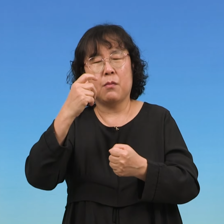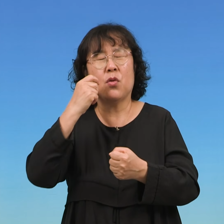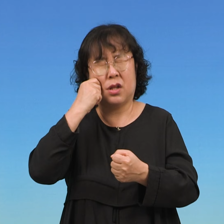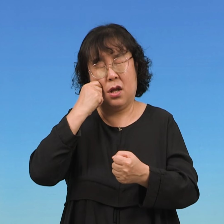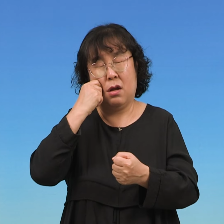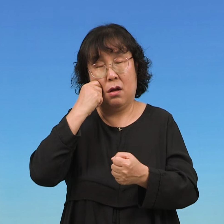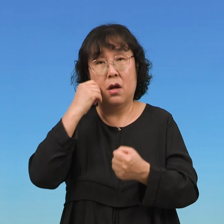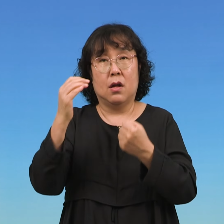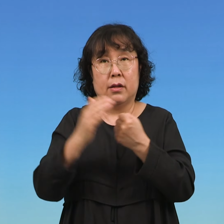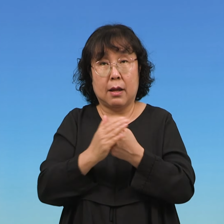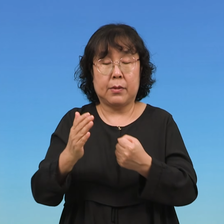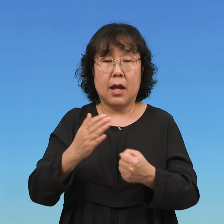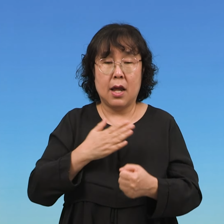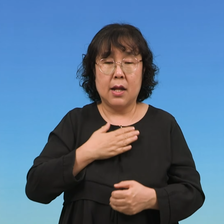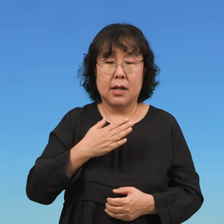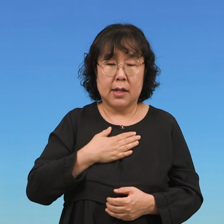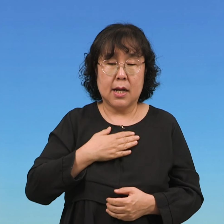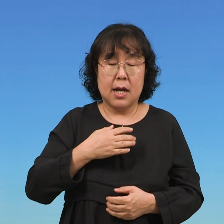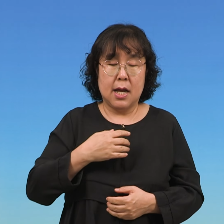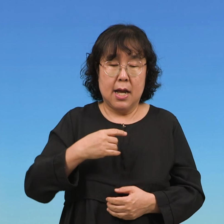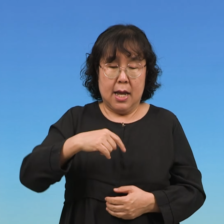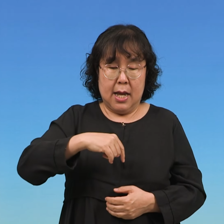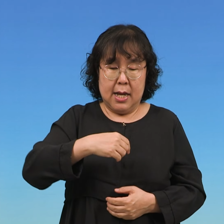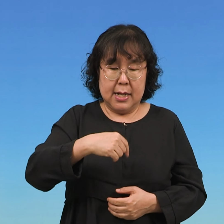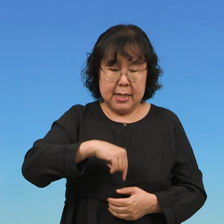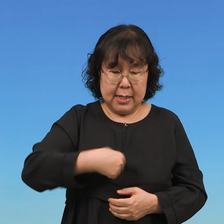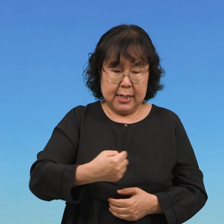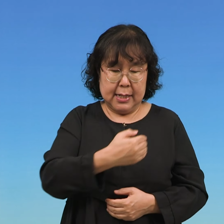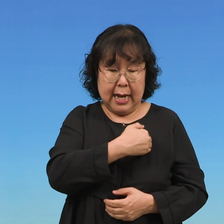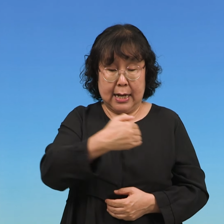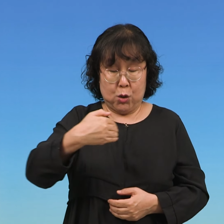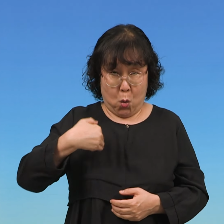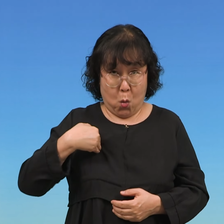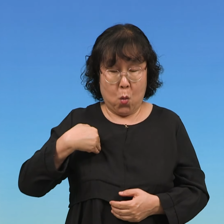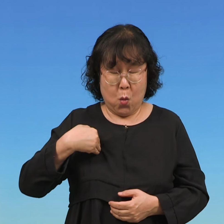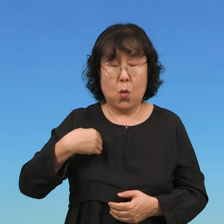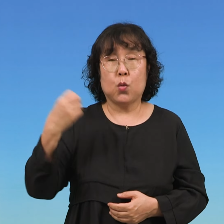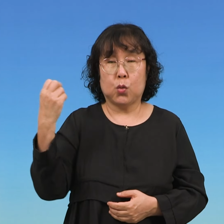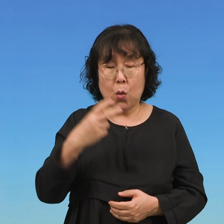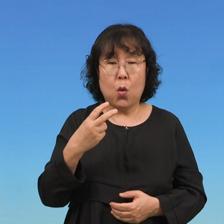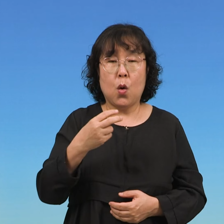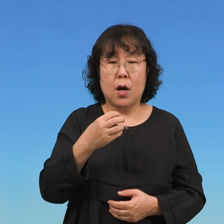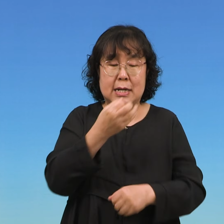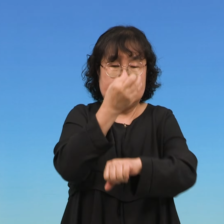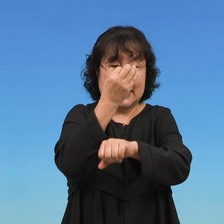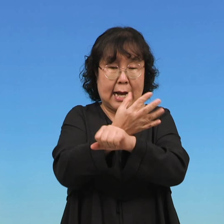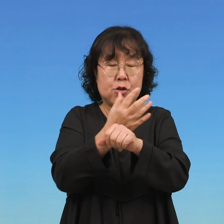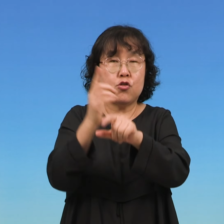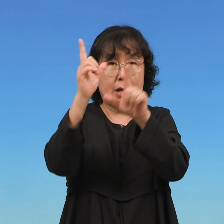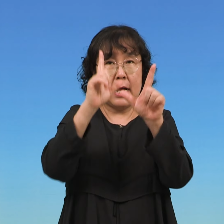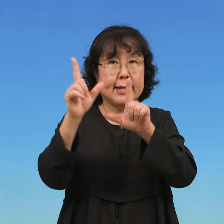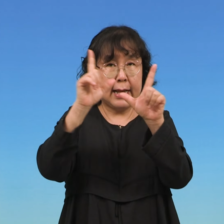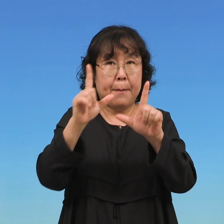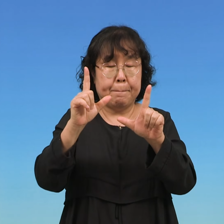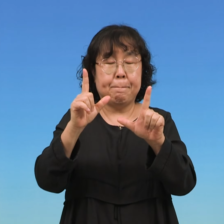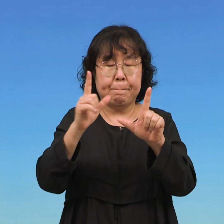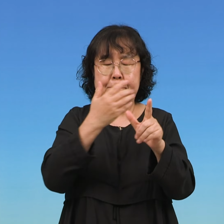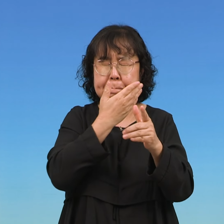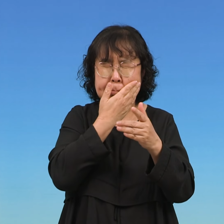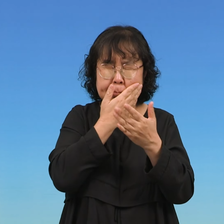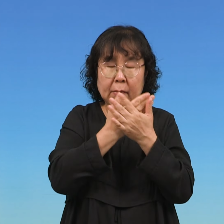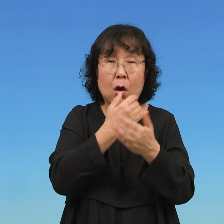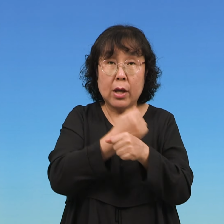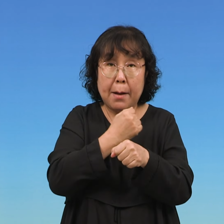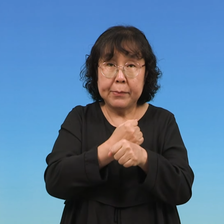저는이 자족 그리고 단순한 삶 여기에는 함수 관계가 있다 생각합니다 하나님 앞에서 하나님만 높임